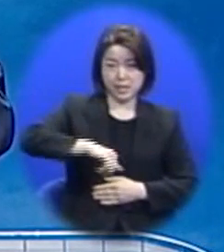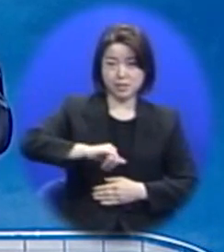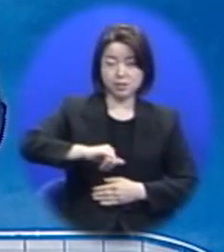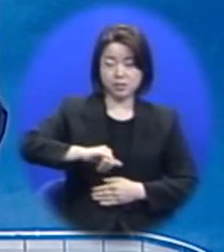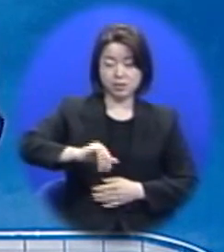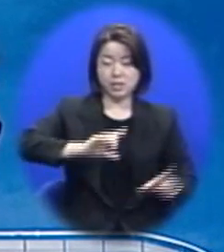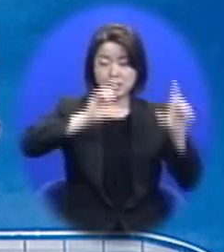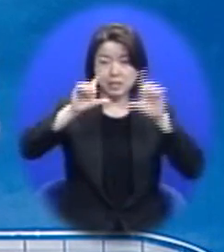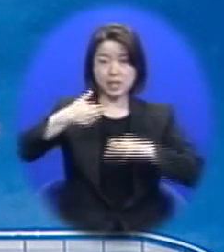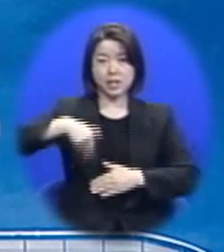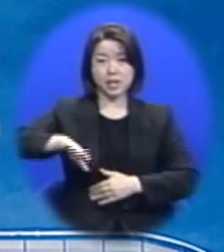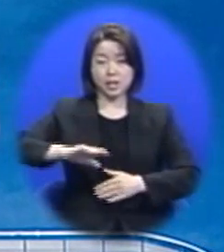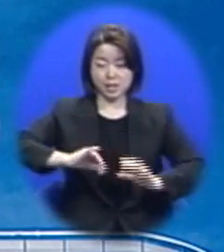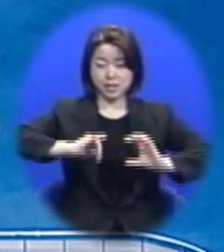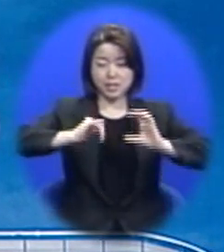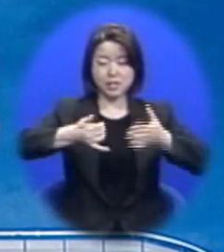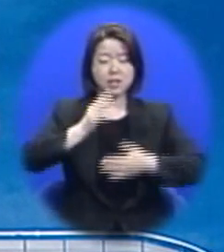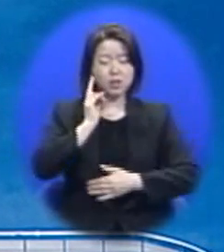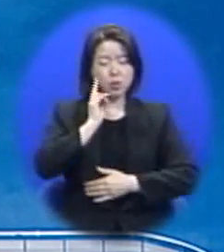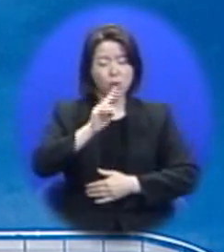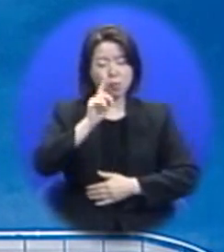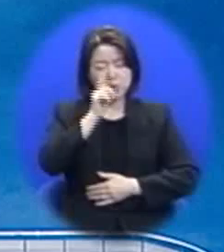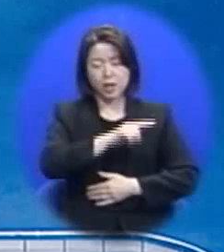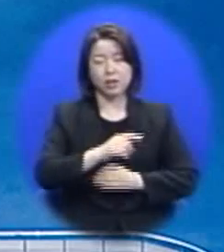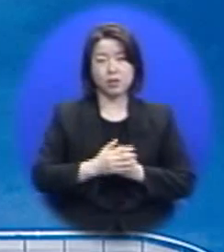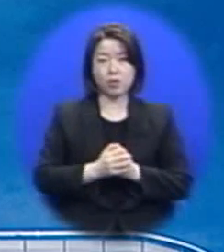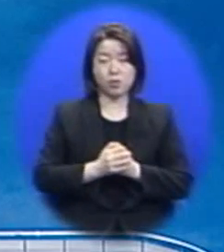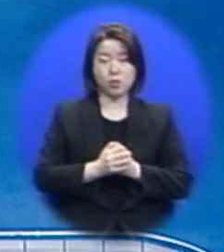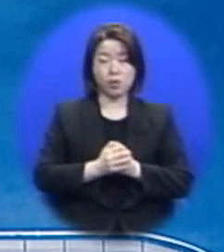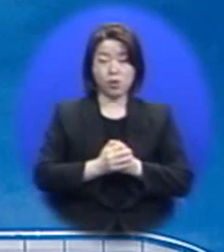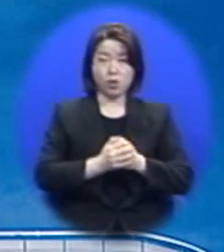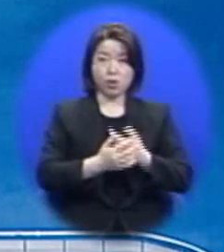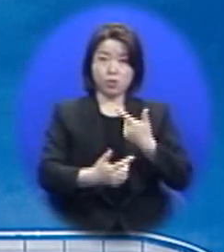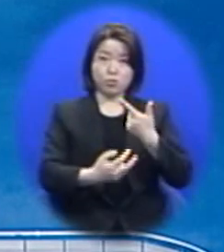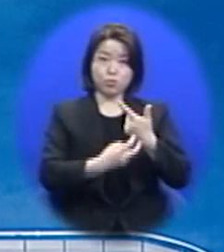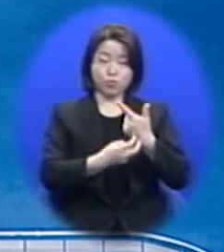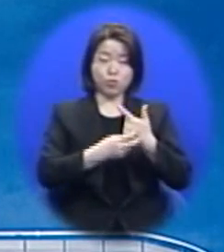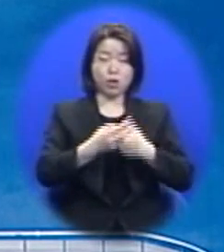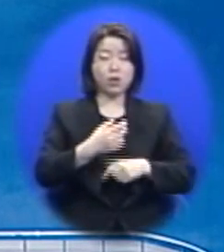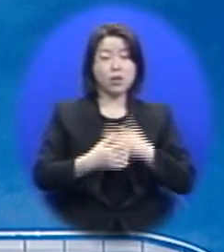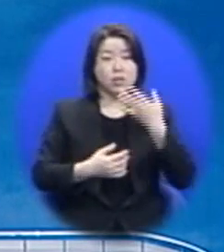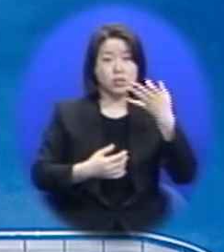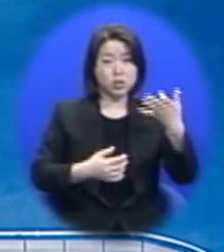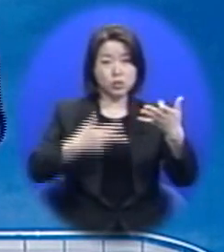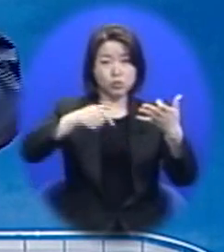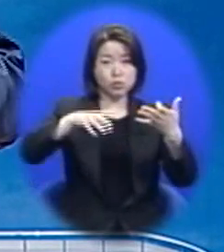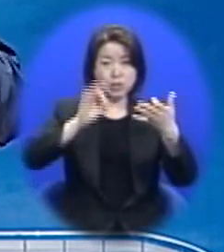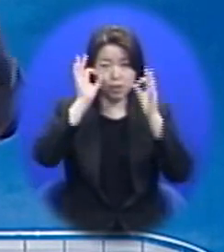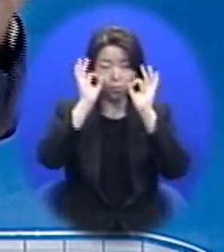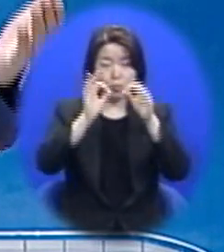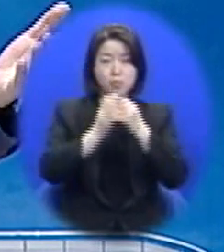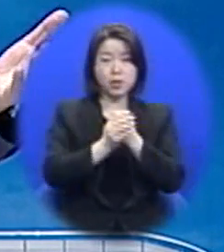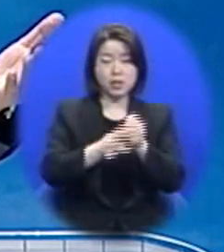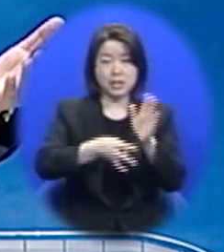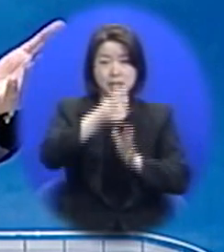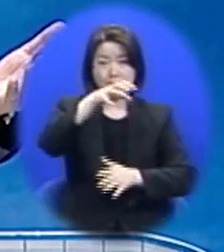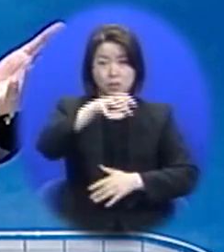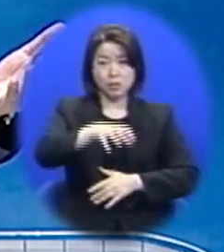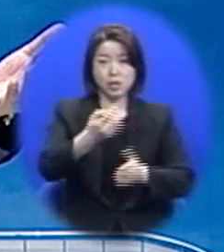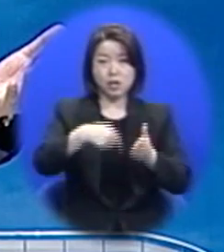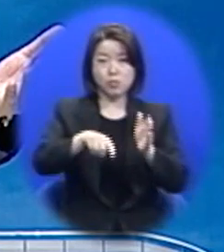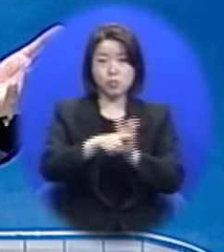세상이 너무 악합니다. 누가복음 19장에 보면 예수님께서 예루살렘을 위해서